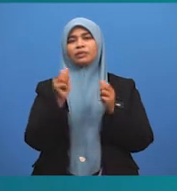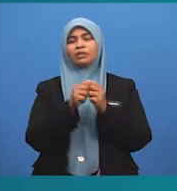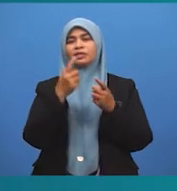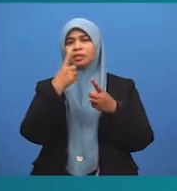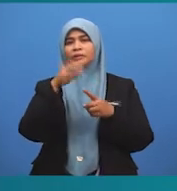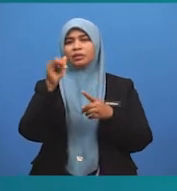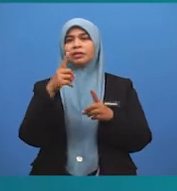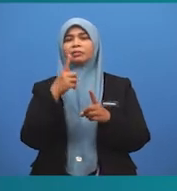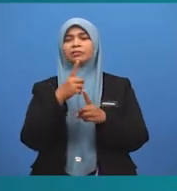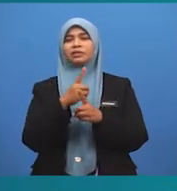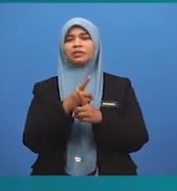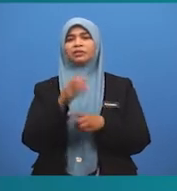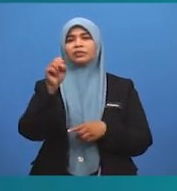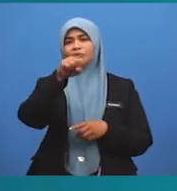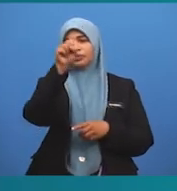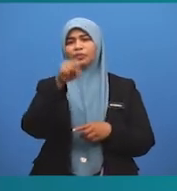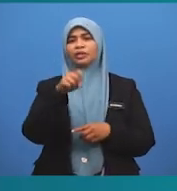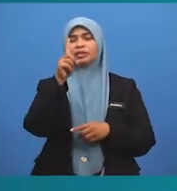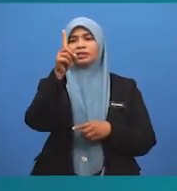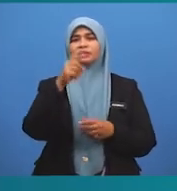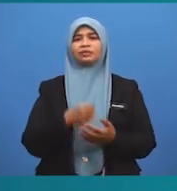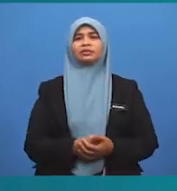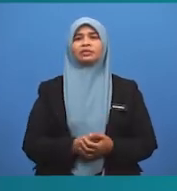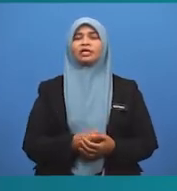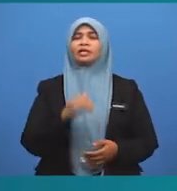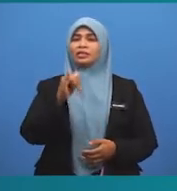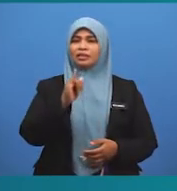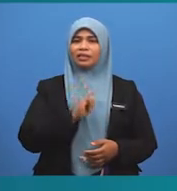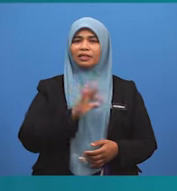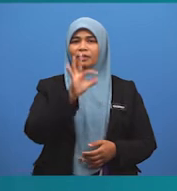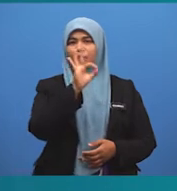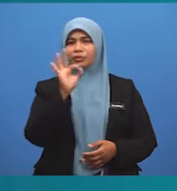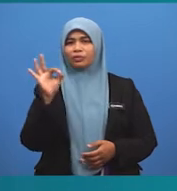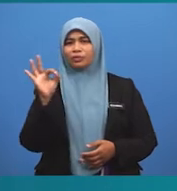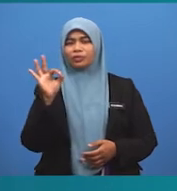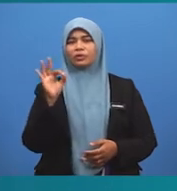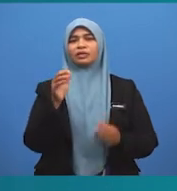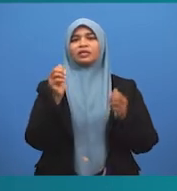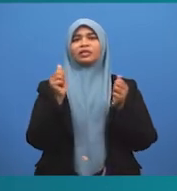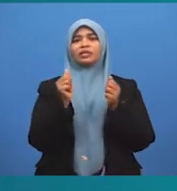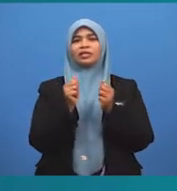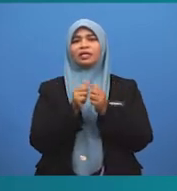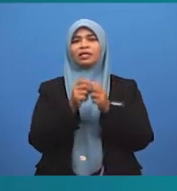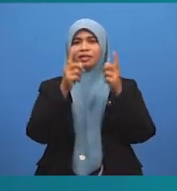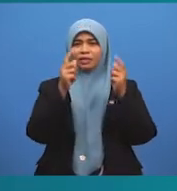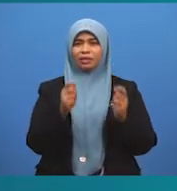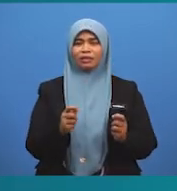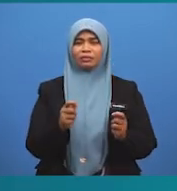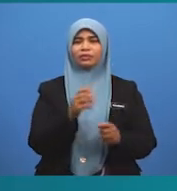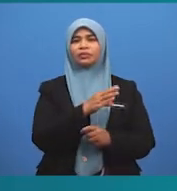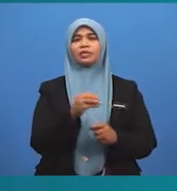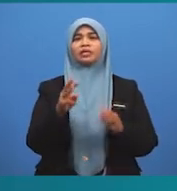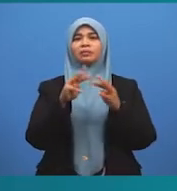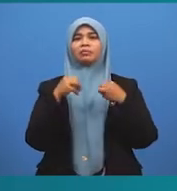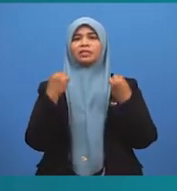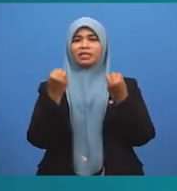betul. Soalan 1. Saya ruang kosong dengan